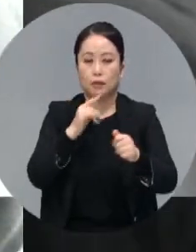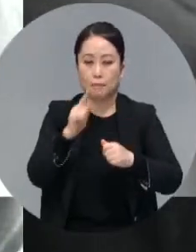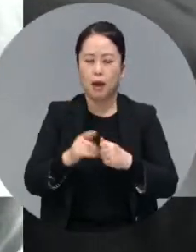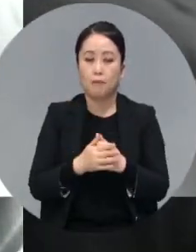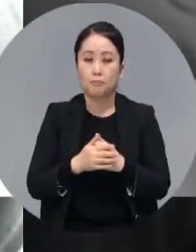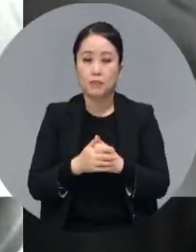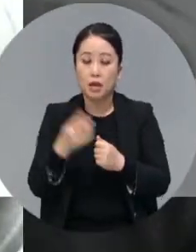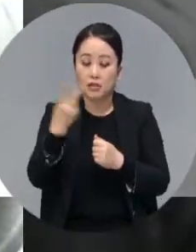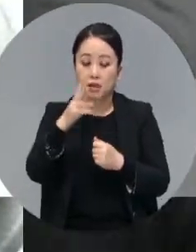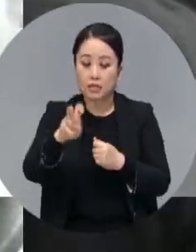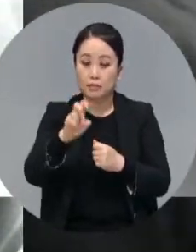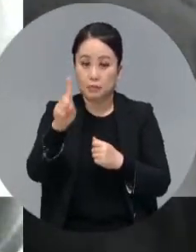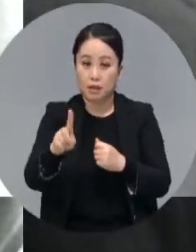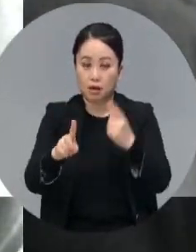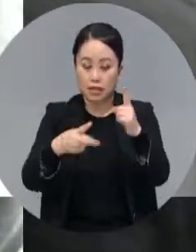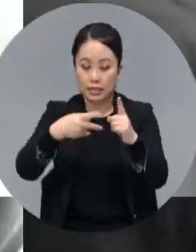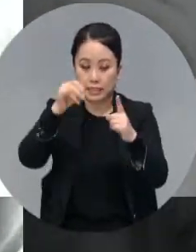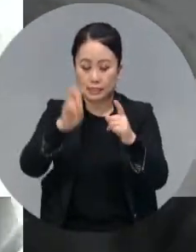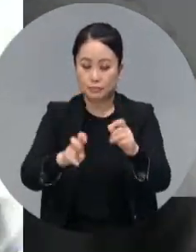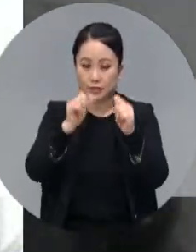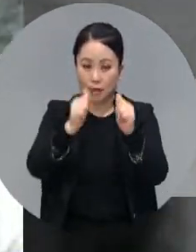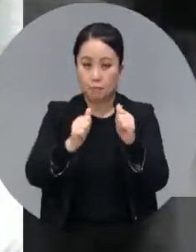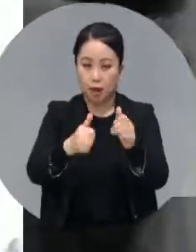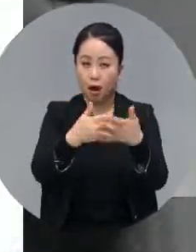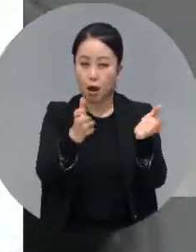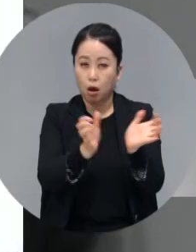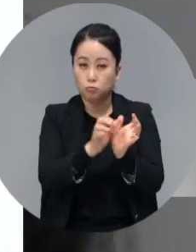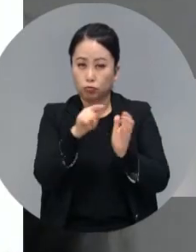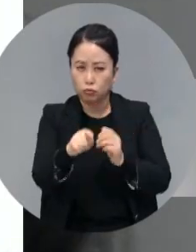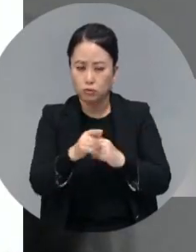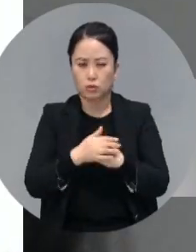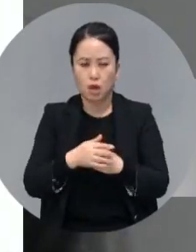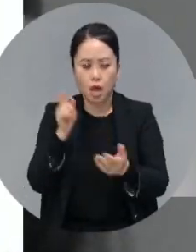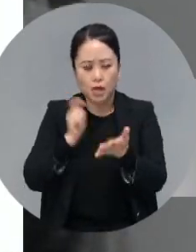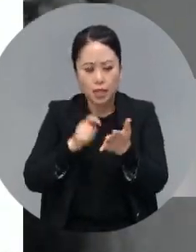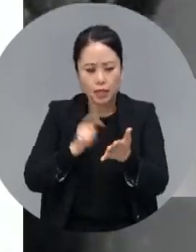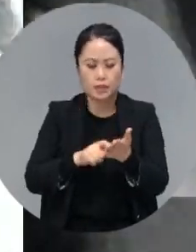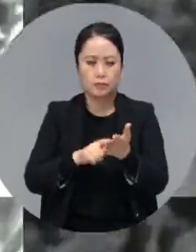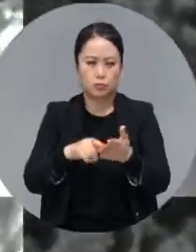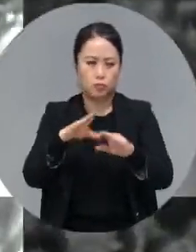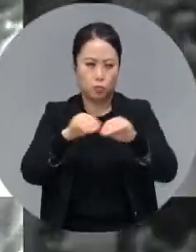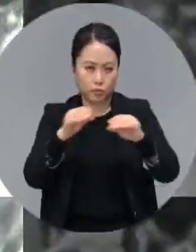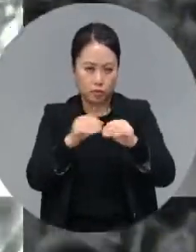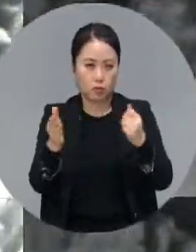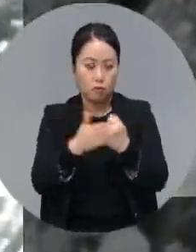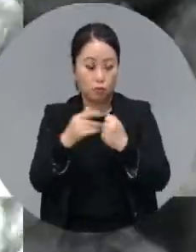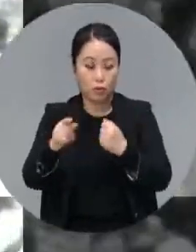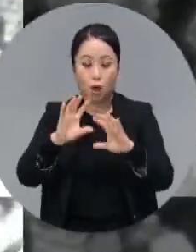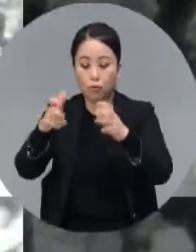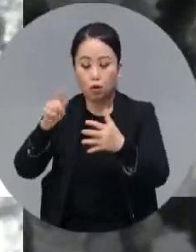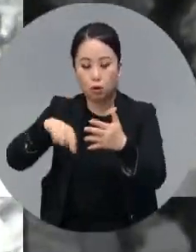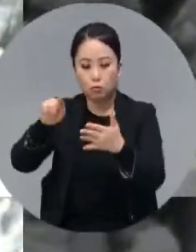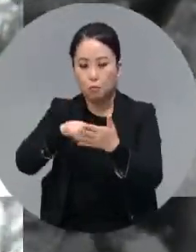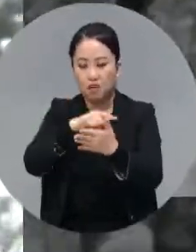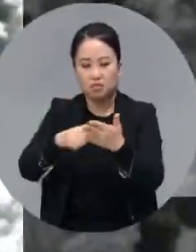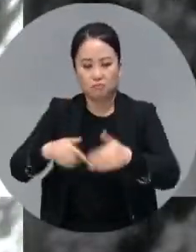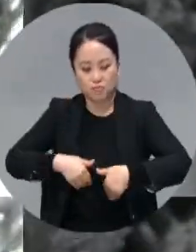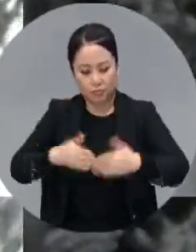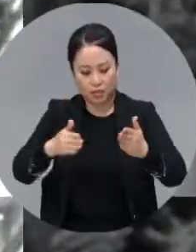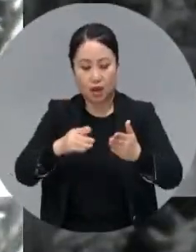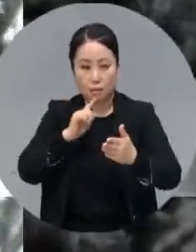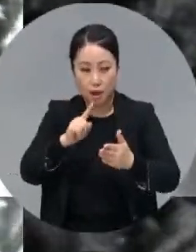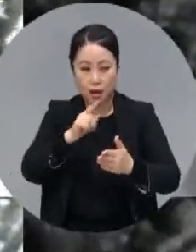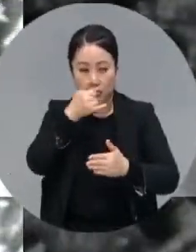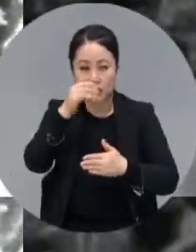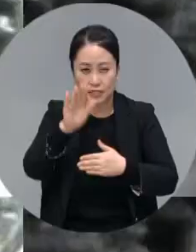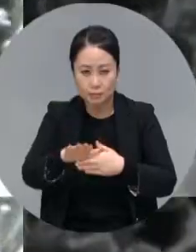1심 재판부는 긴급조치권 행사가 고도의 정치성을 띈 국가행위라며 배상할 필요가 없다는 대법원 판례에 따라